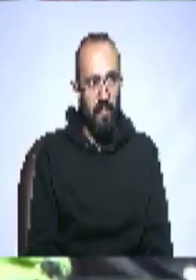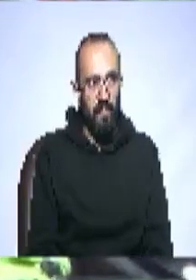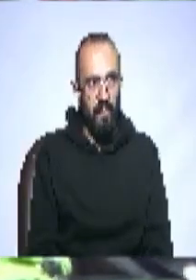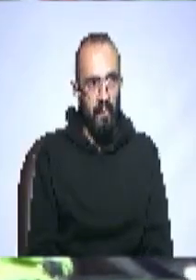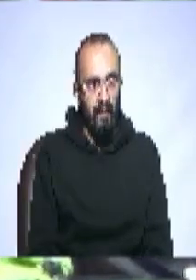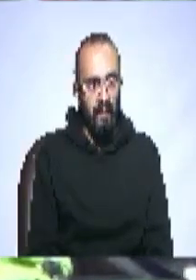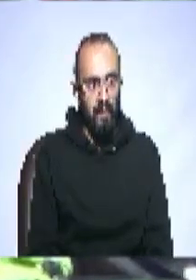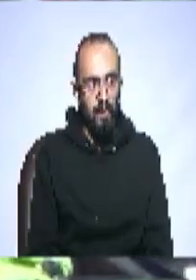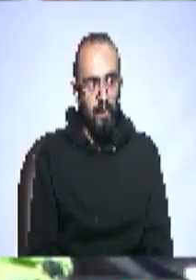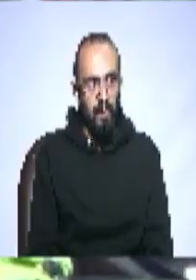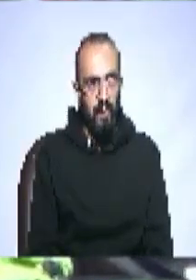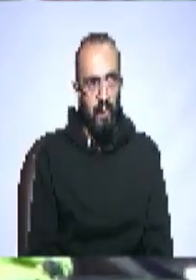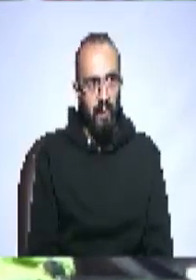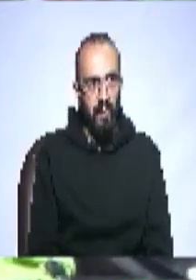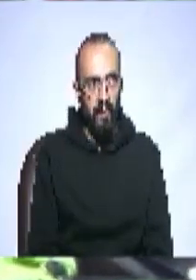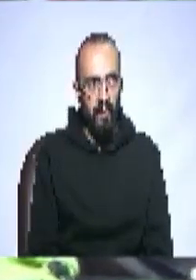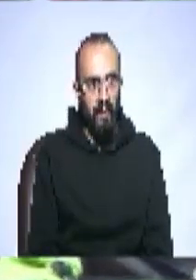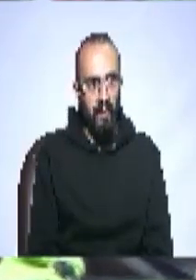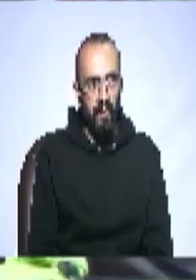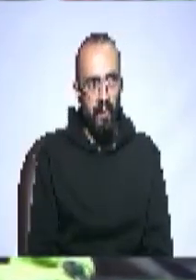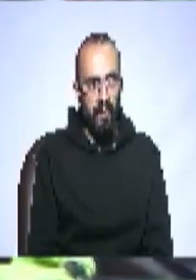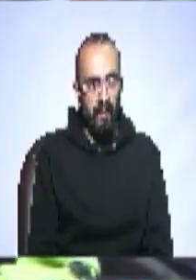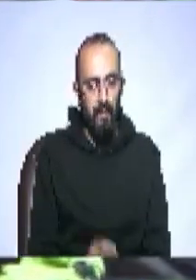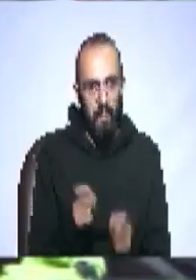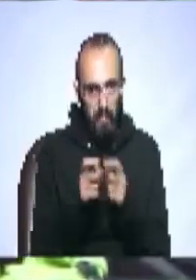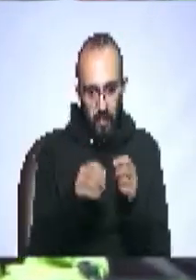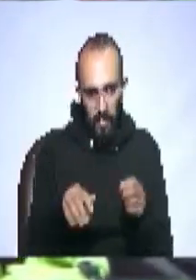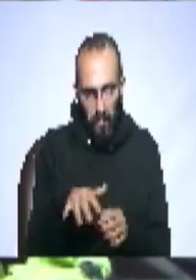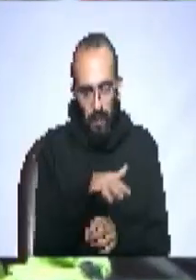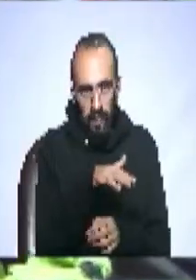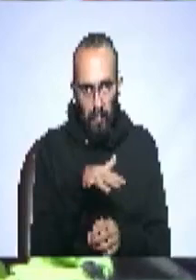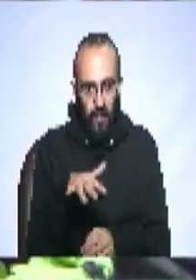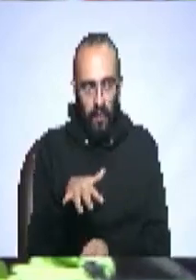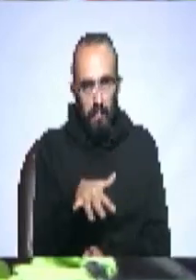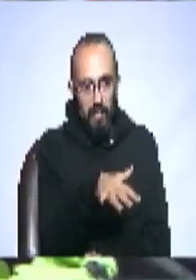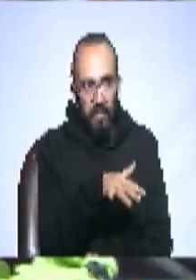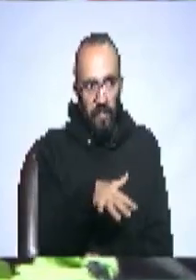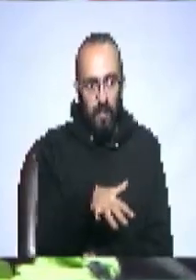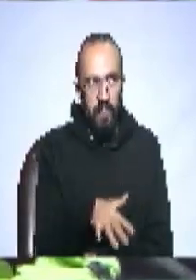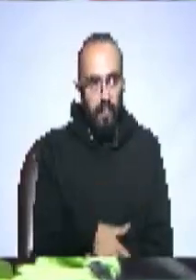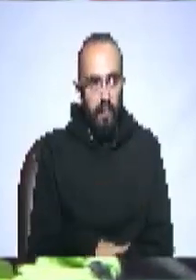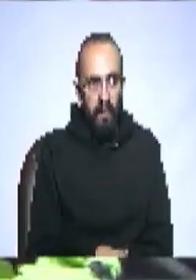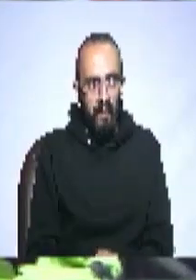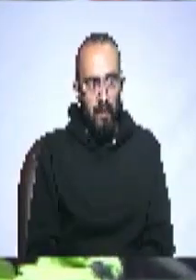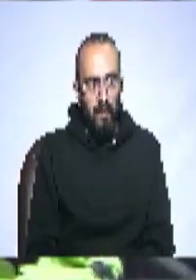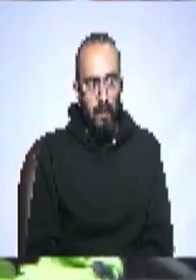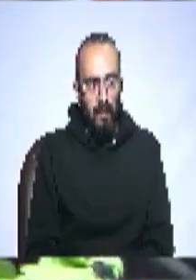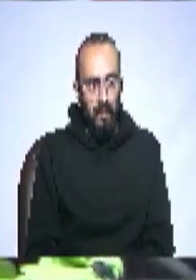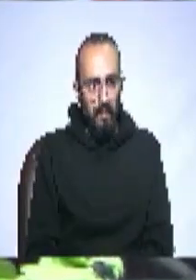دي كده، ونحط الفراخ بتاعتنا كده على السلطة، ونحط الصوص بتاعنا ده كده.